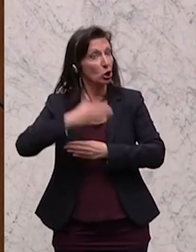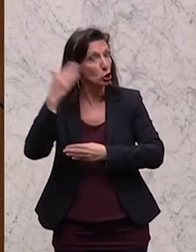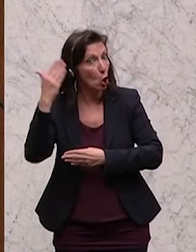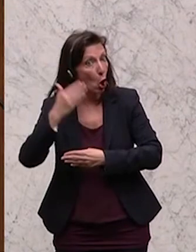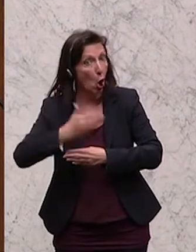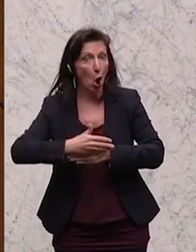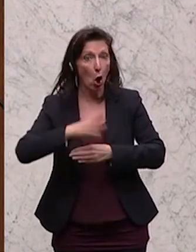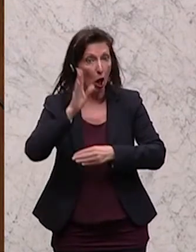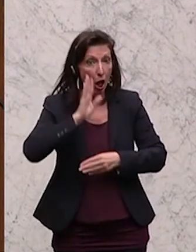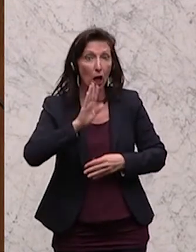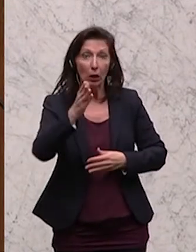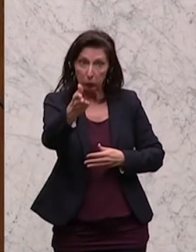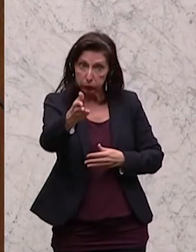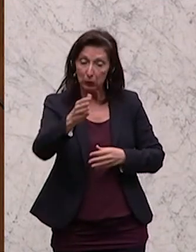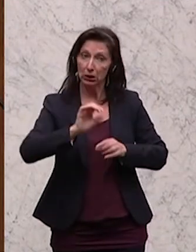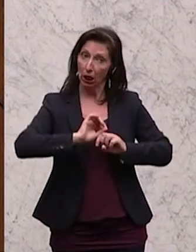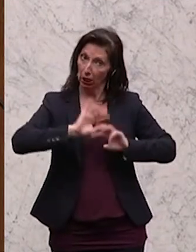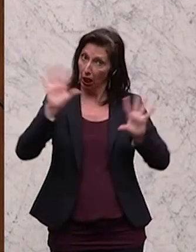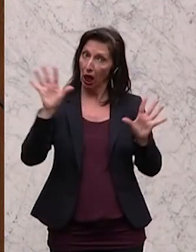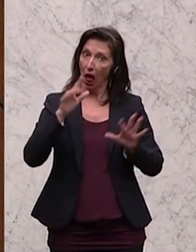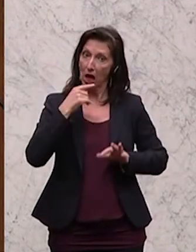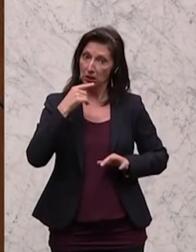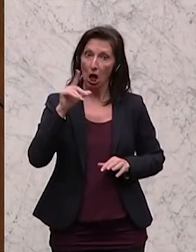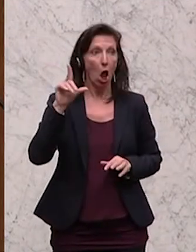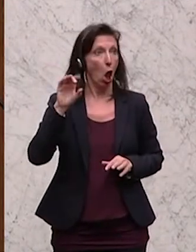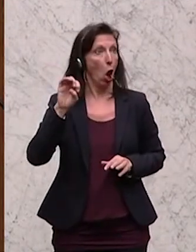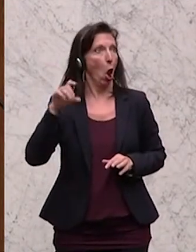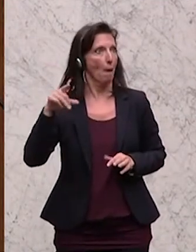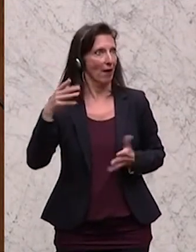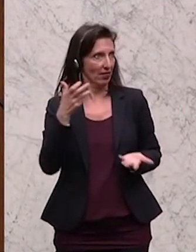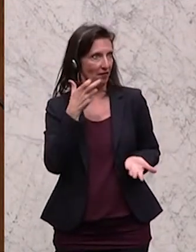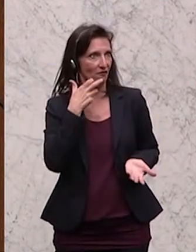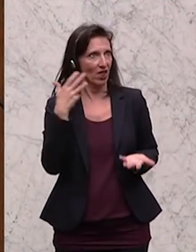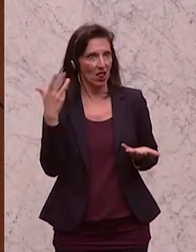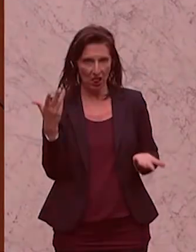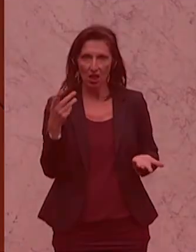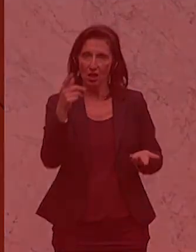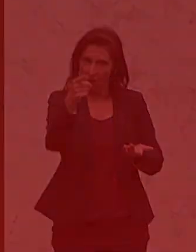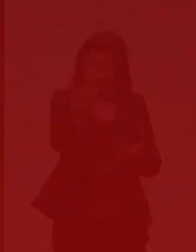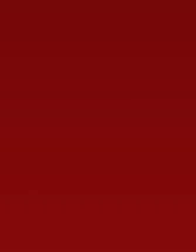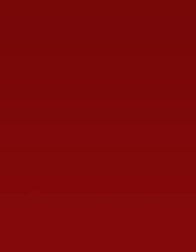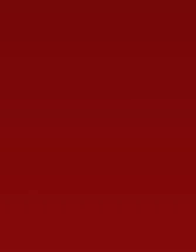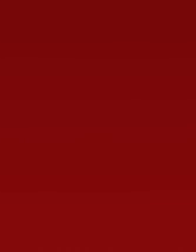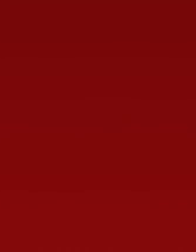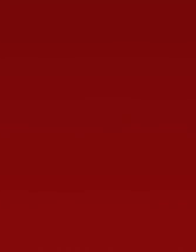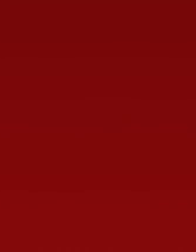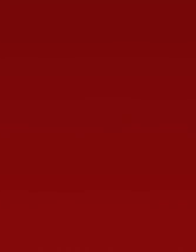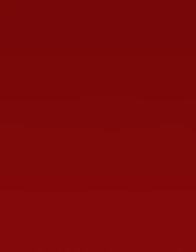deutlich, sagen Sie es so, wie es Ihre Freundin Le Pen sagt, wir wollen dieses Europa nicht.